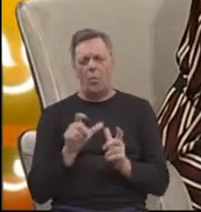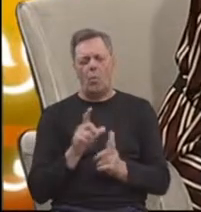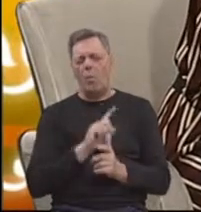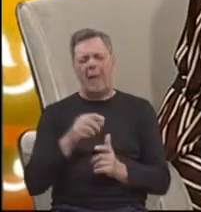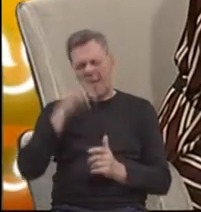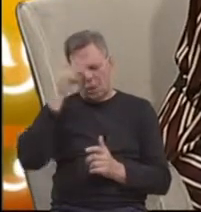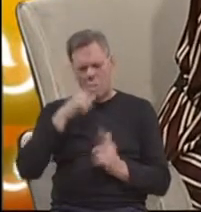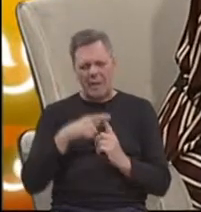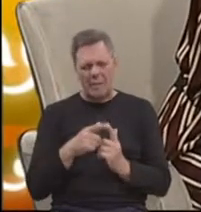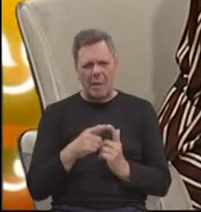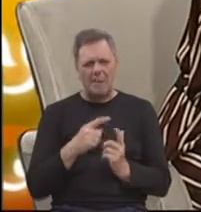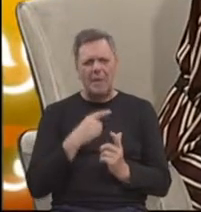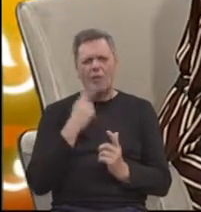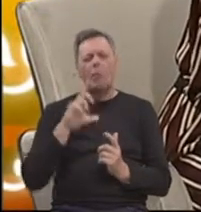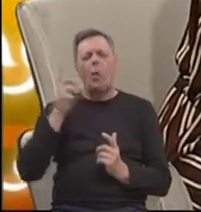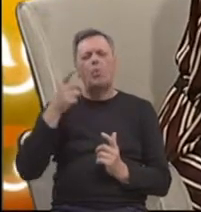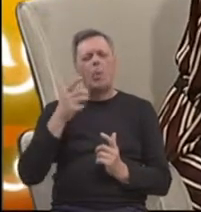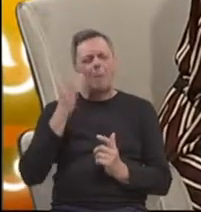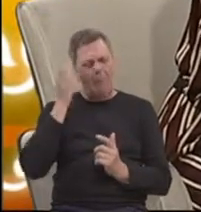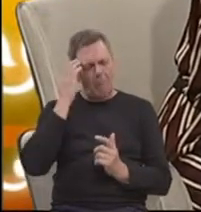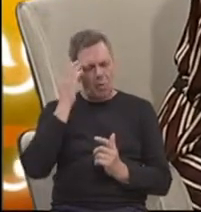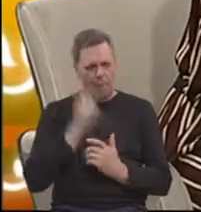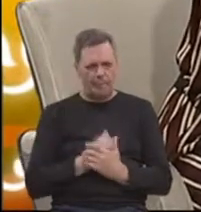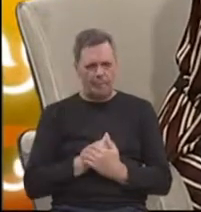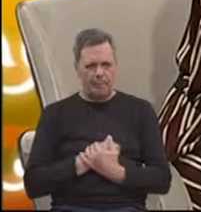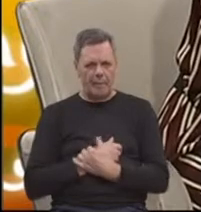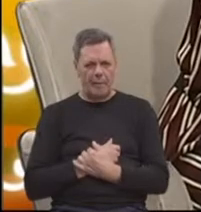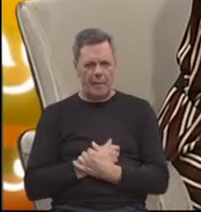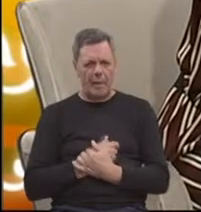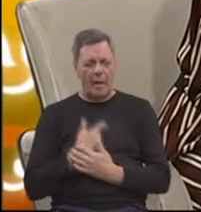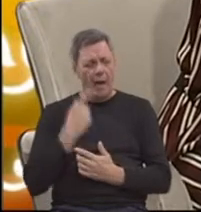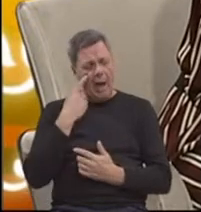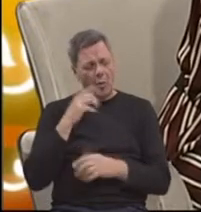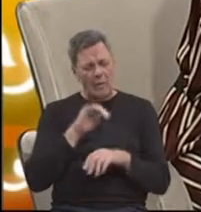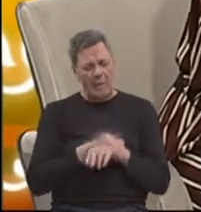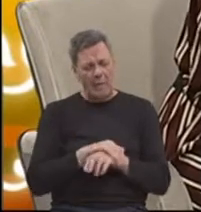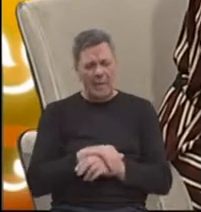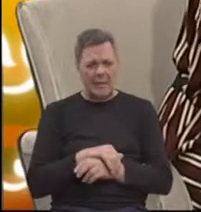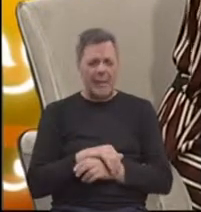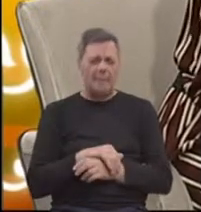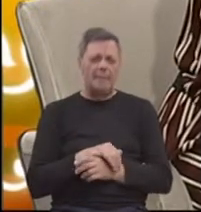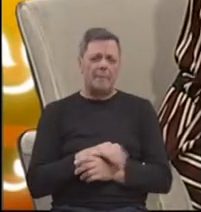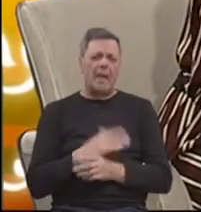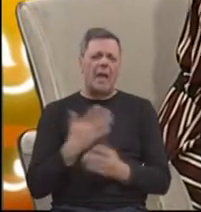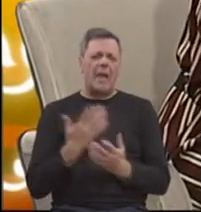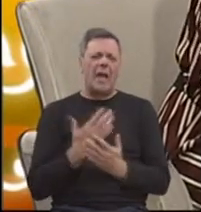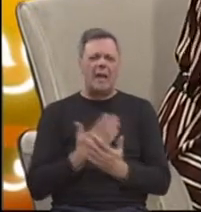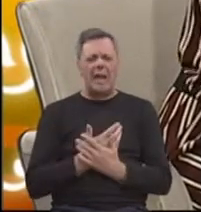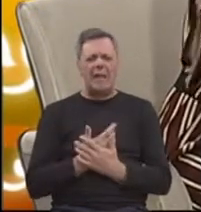nestručnim terminima zovemo drugim mozgom. Ne znam ako ste ikada primijetili i sami, recimo kada